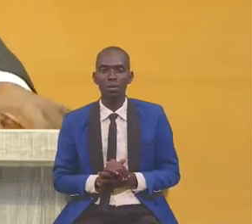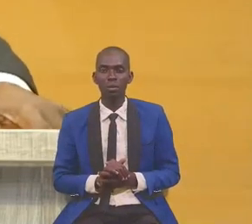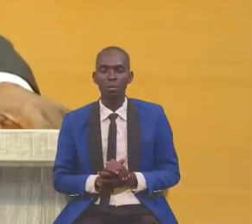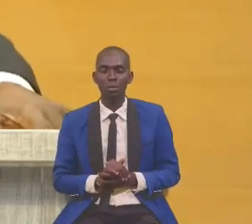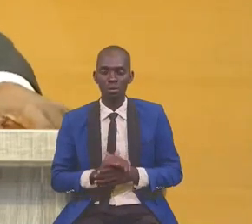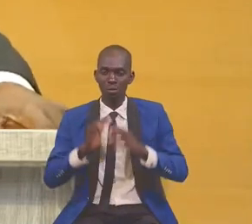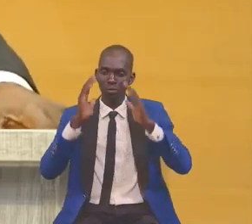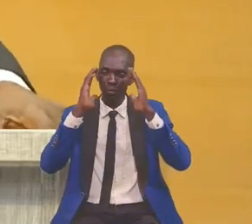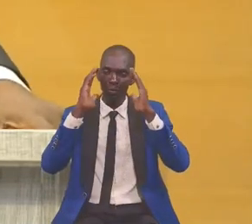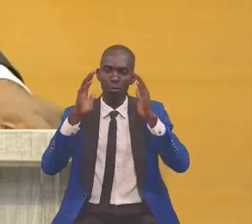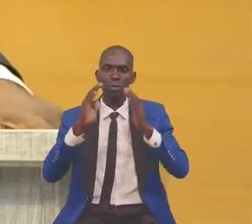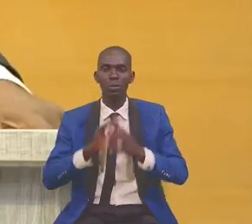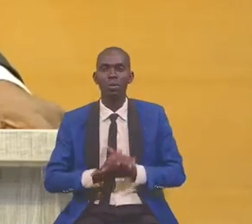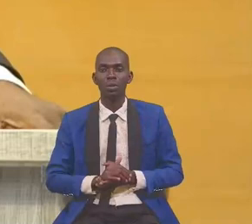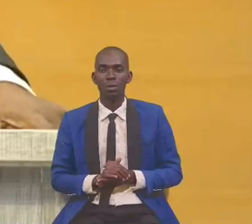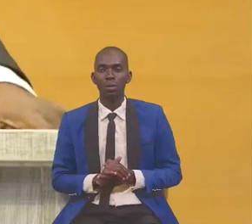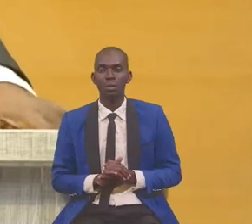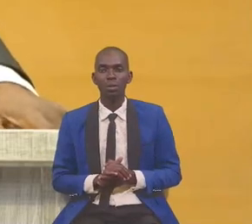focalisé,